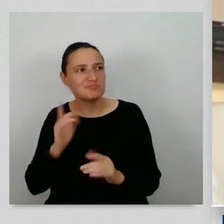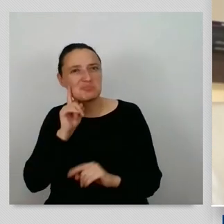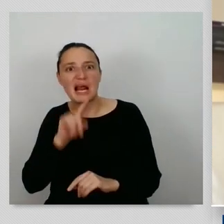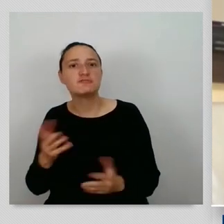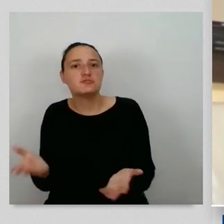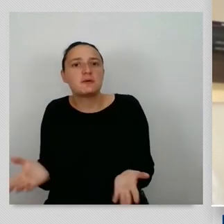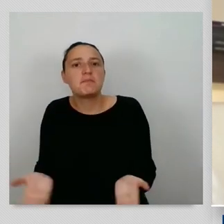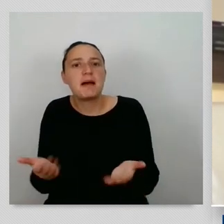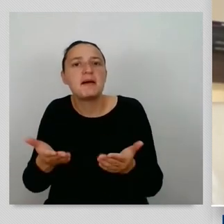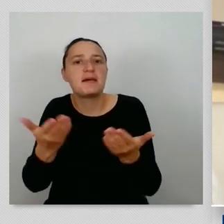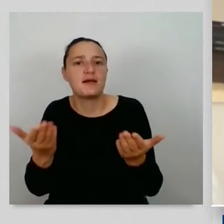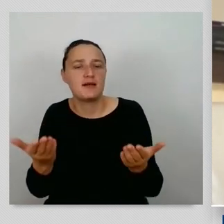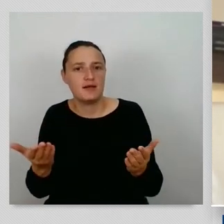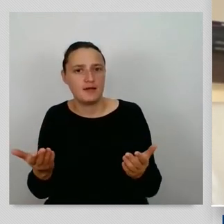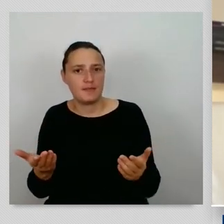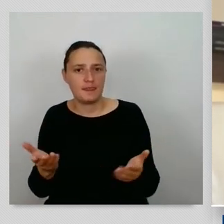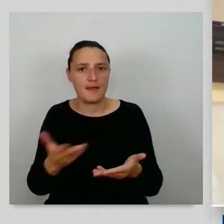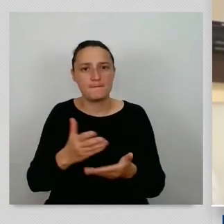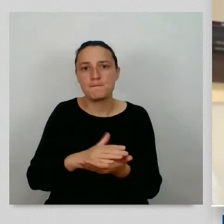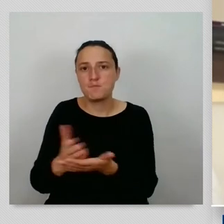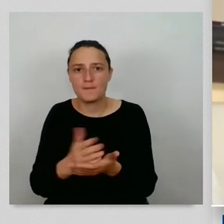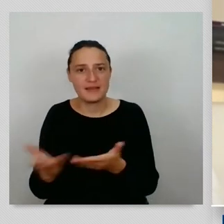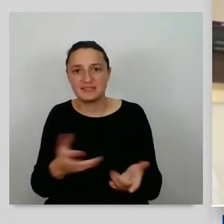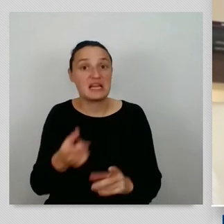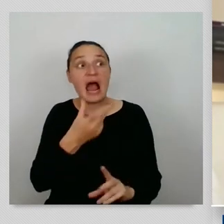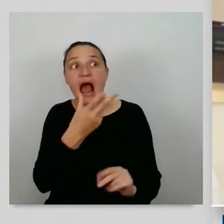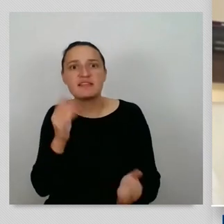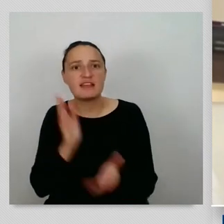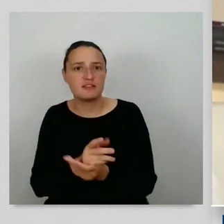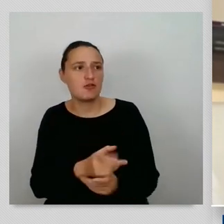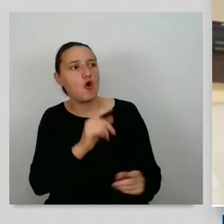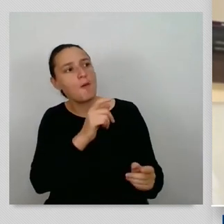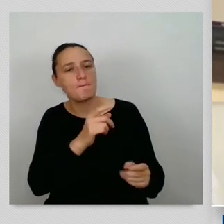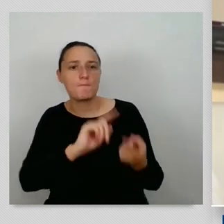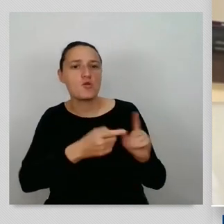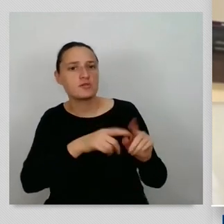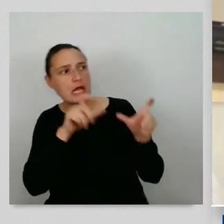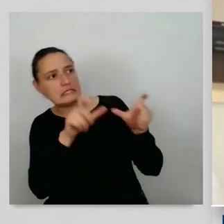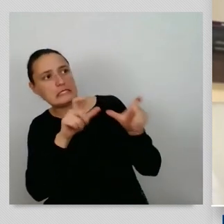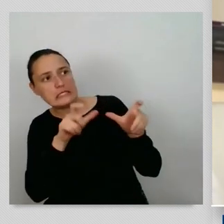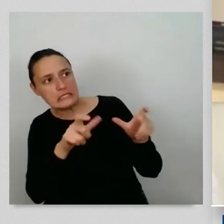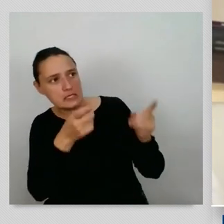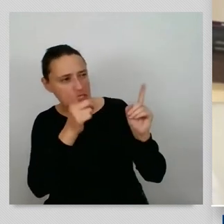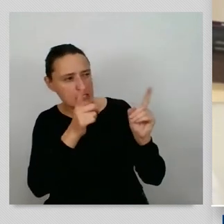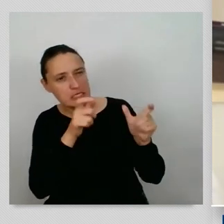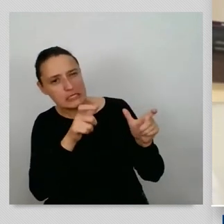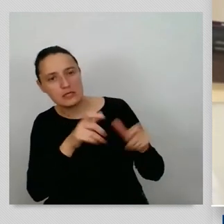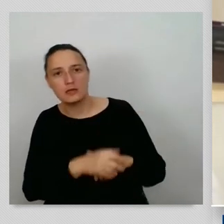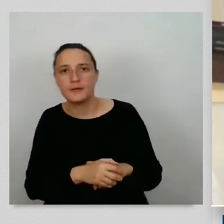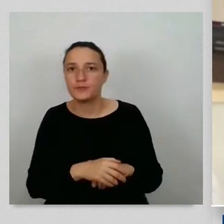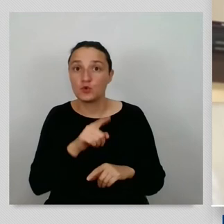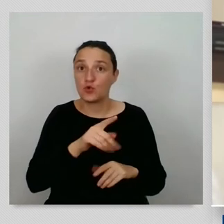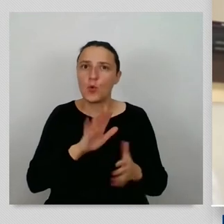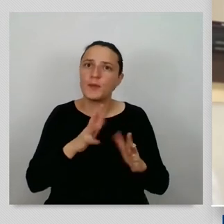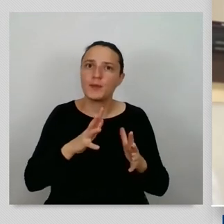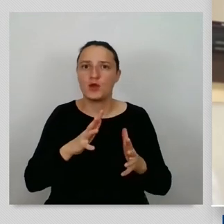powiedziałam, katalizatorem, a nie sekundantem tej, wydawałoby się do tej pory, kreowanej sztucznej wojny